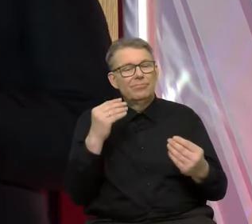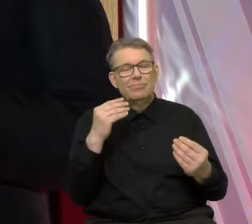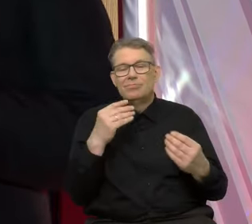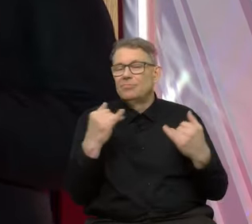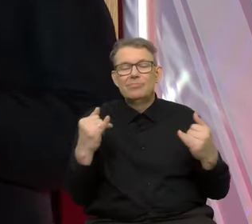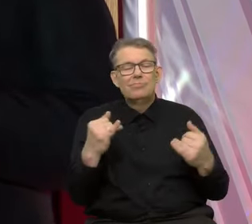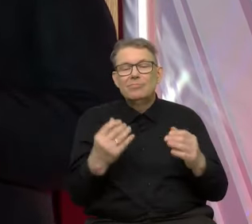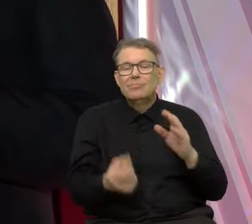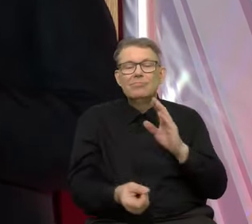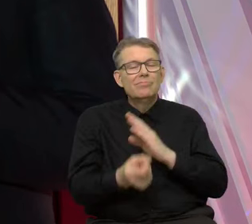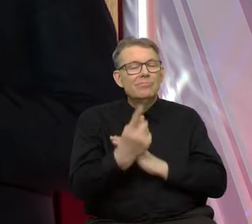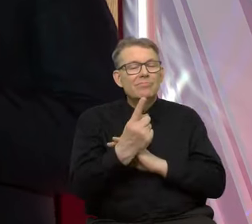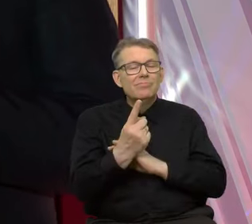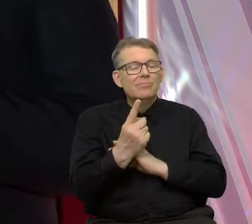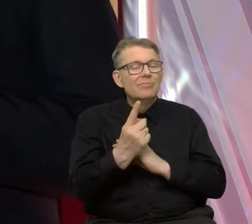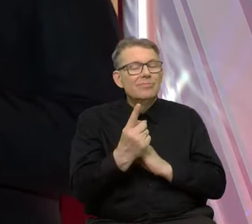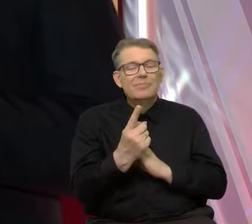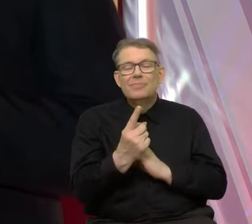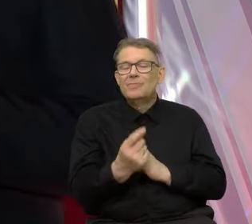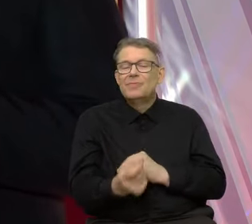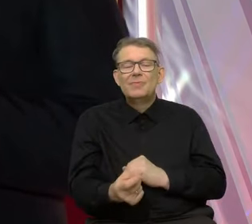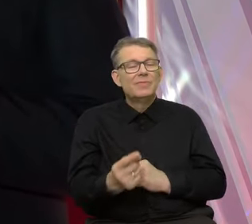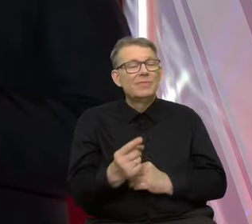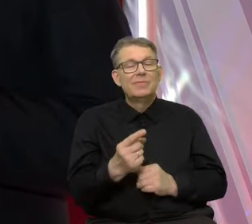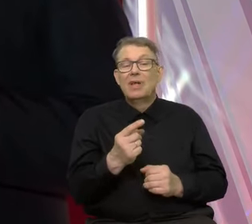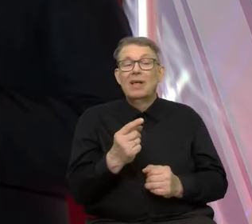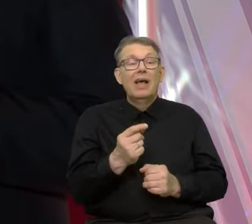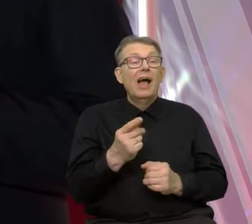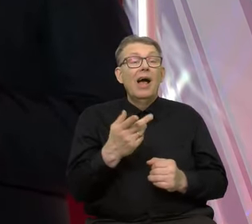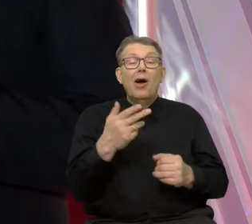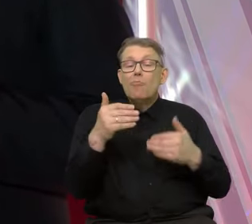niepowtarzalne. Można się od niego uczyć.